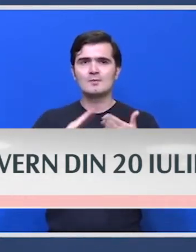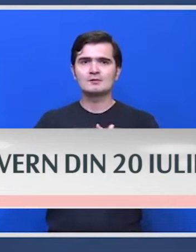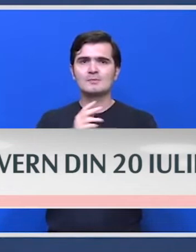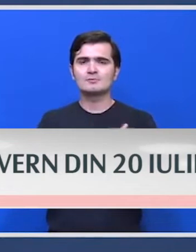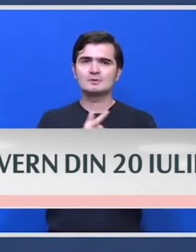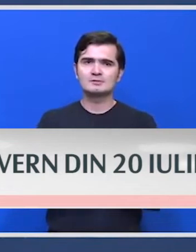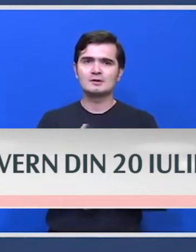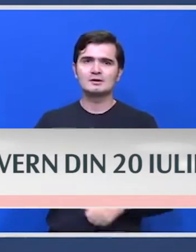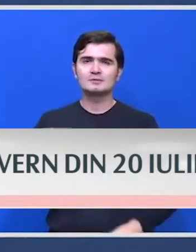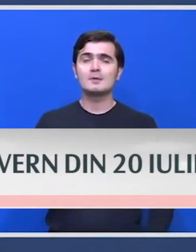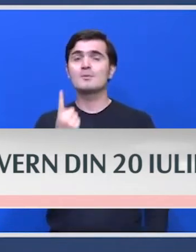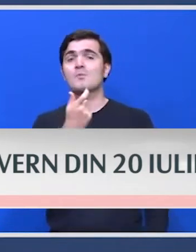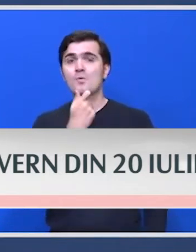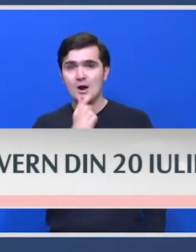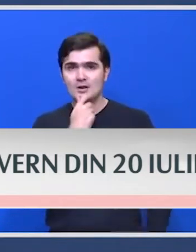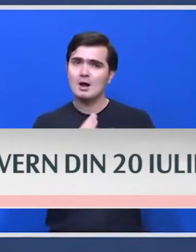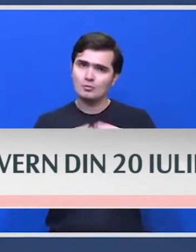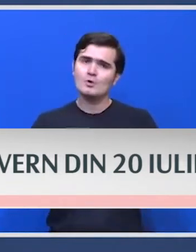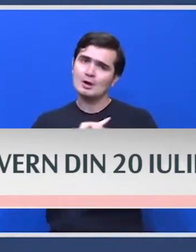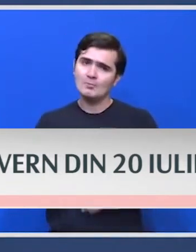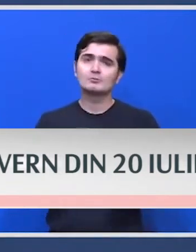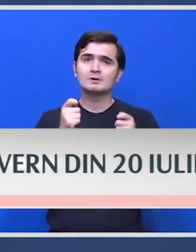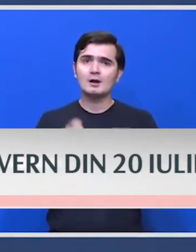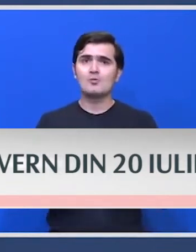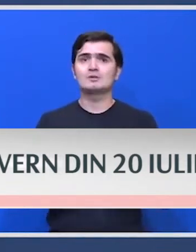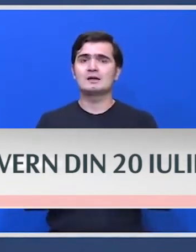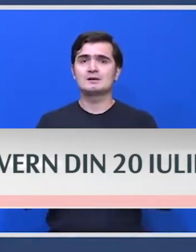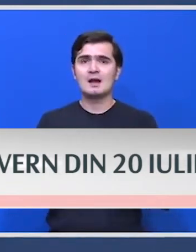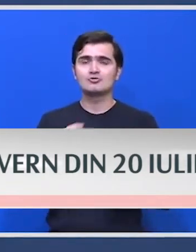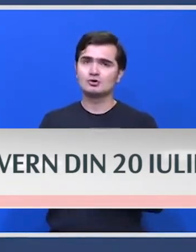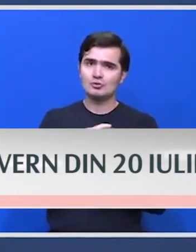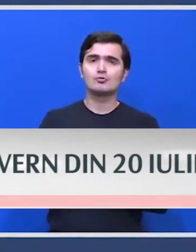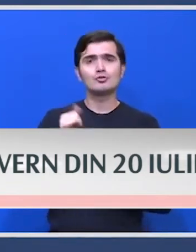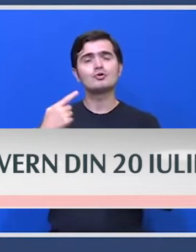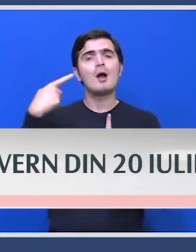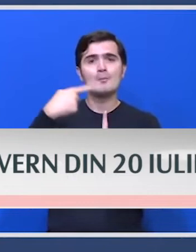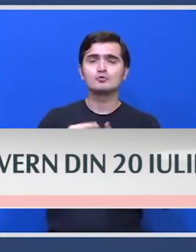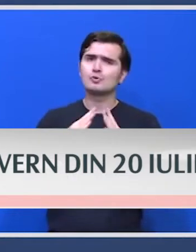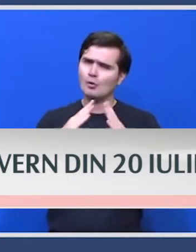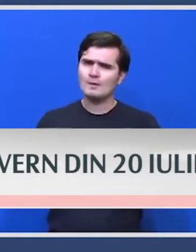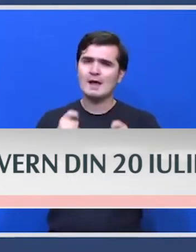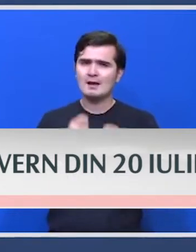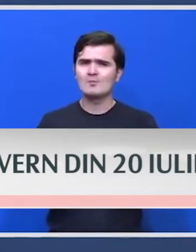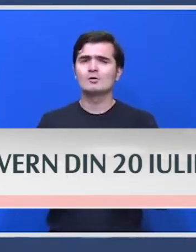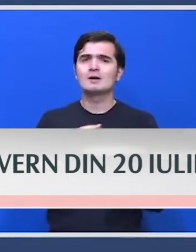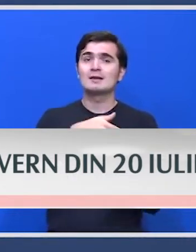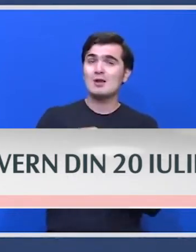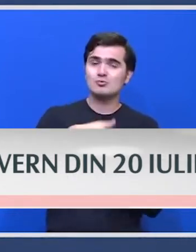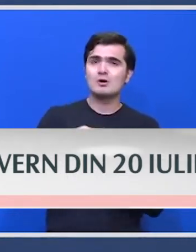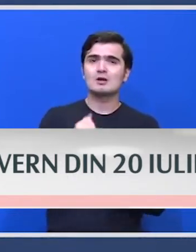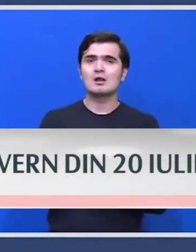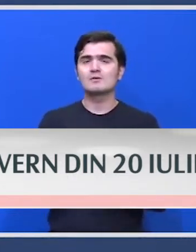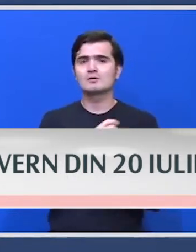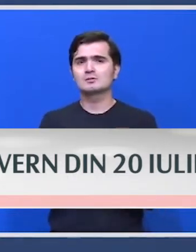în care România a putut raporta aceste lucruri și suplimentar față de aceste lucruri cheltuielile pe care statul român le-a făcut